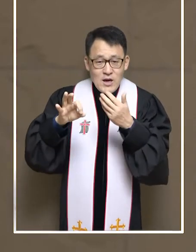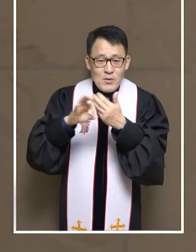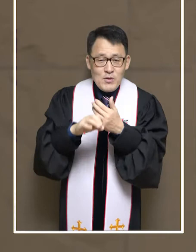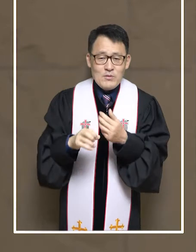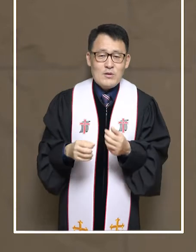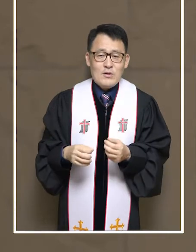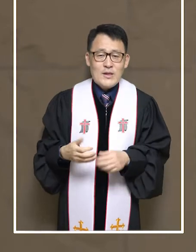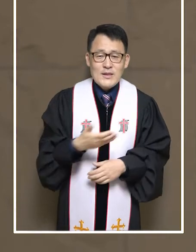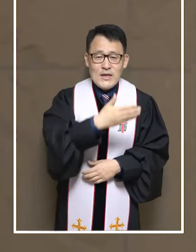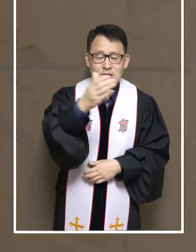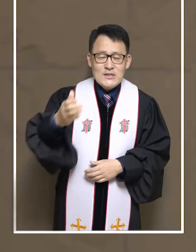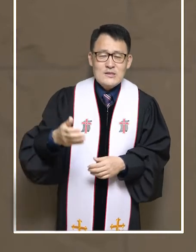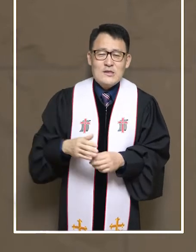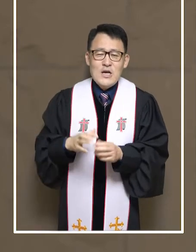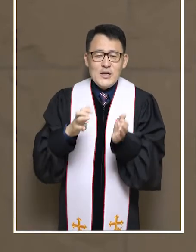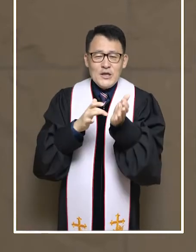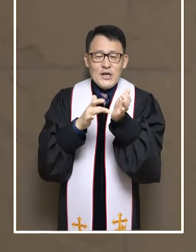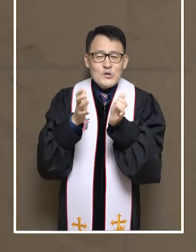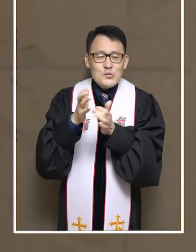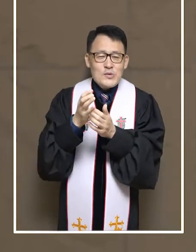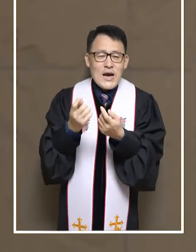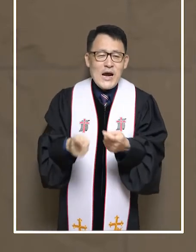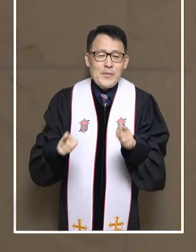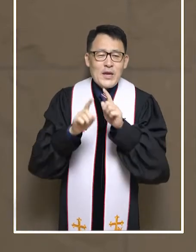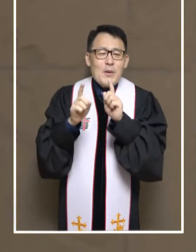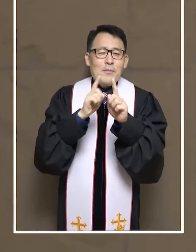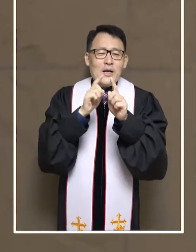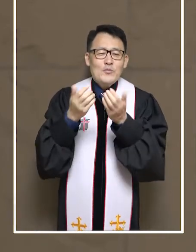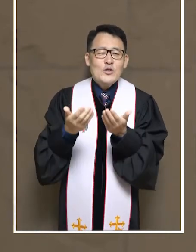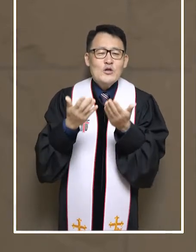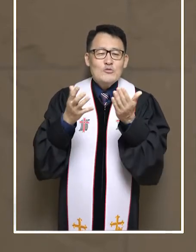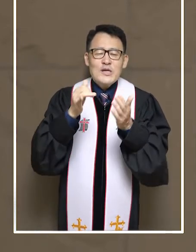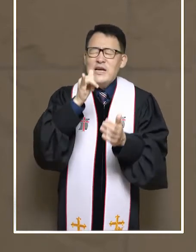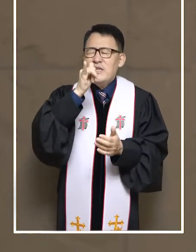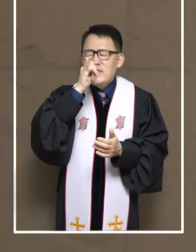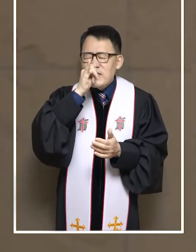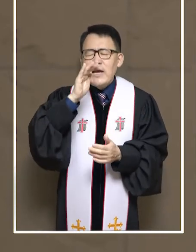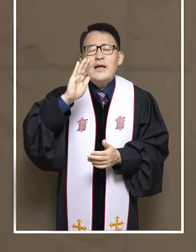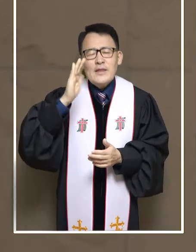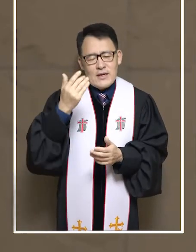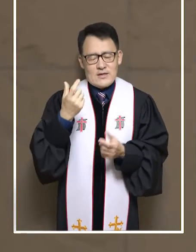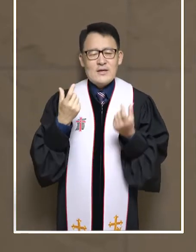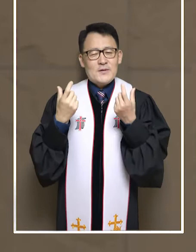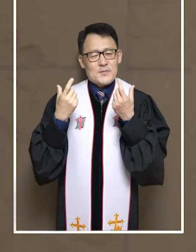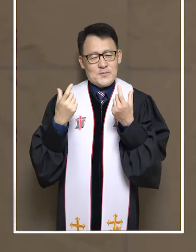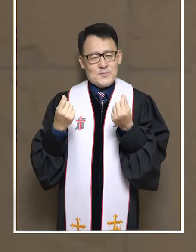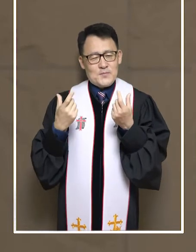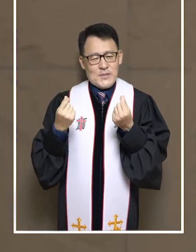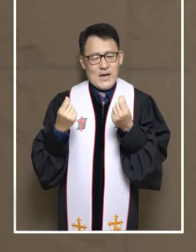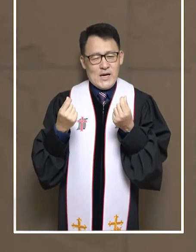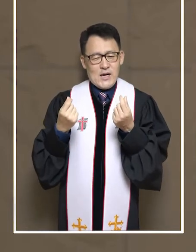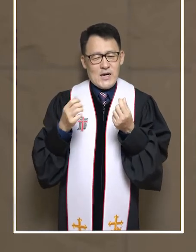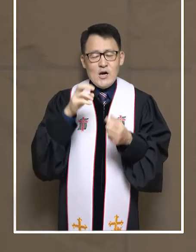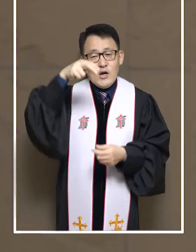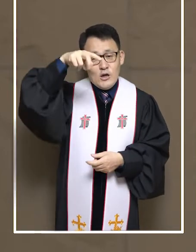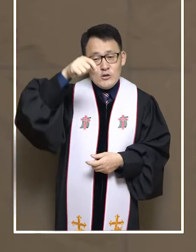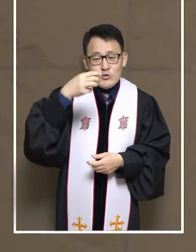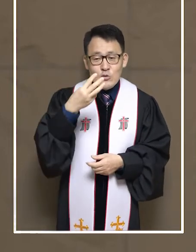그리고 또 몇 줄 내려가면 이렇습니다. 그리고 당신은 드디어 예수님께 말씀드릴 수 있게 될